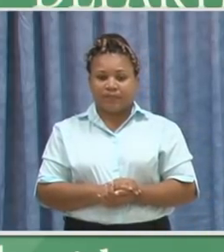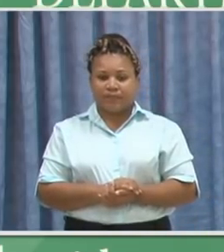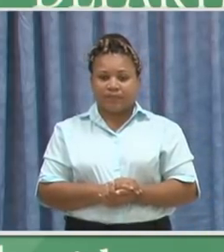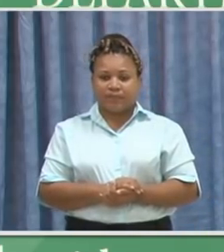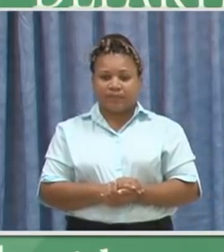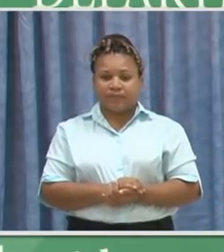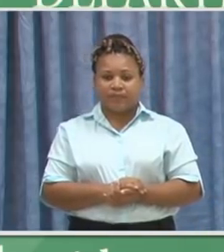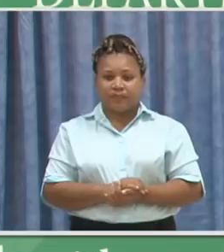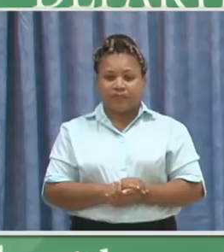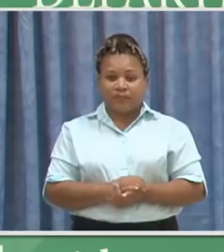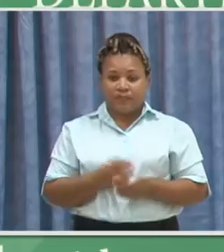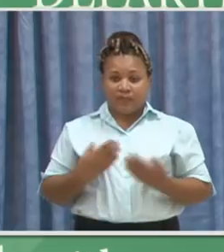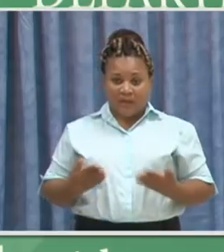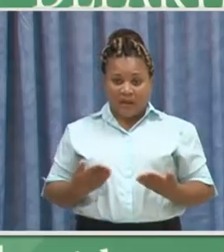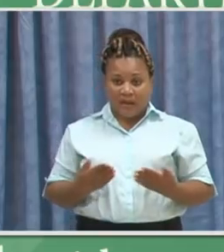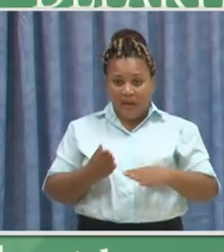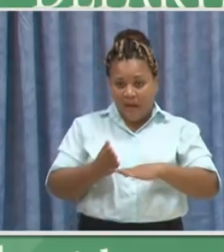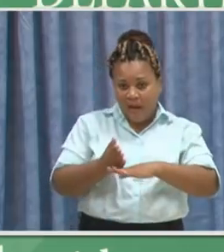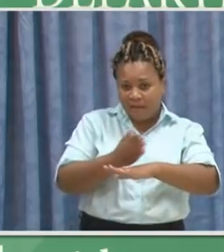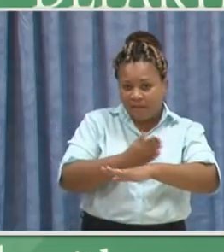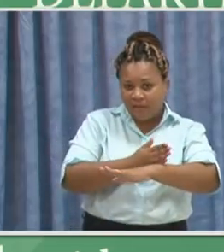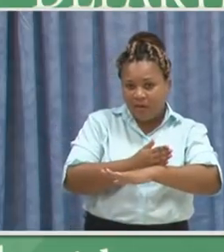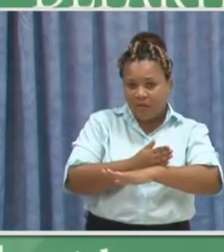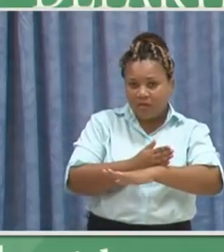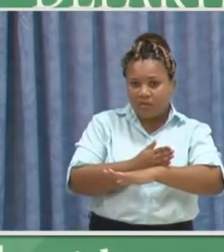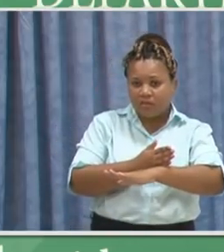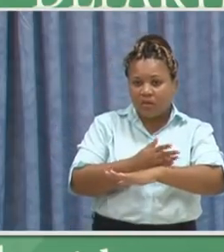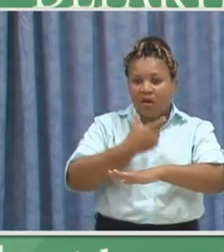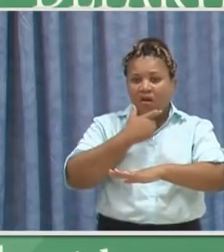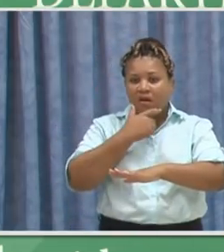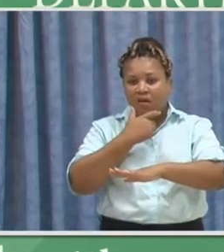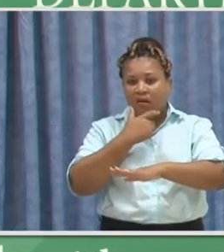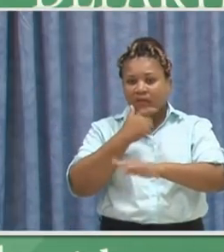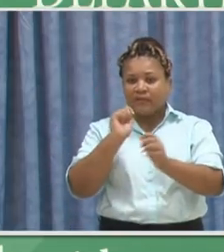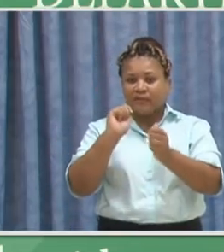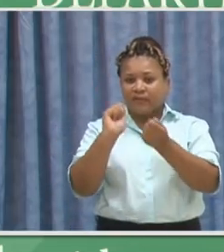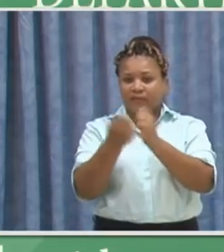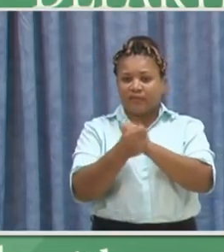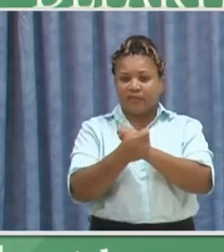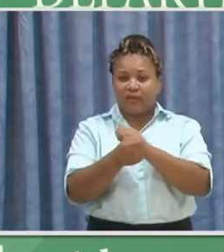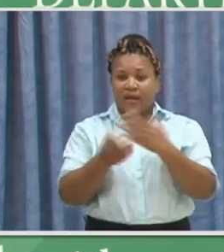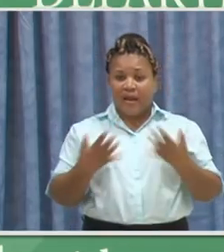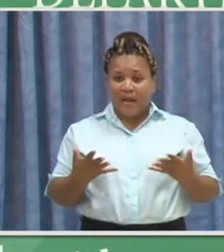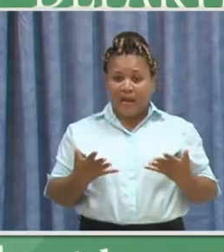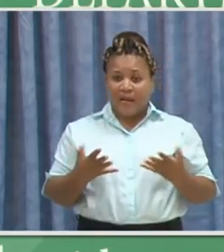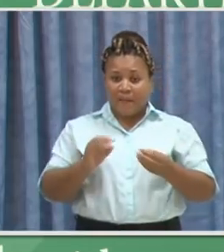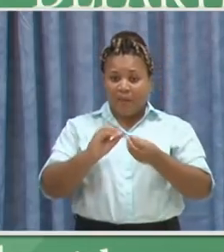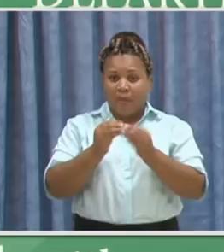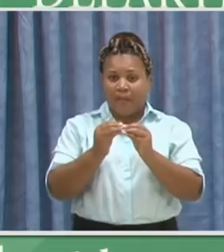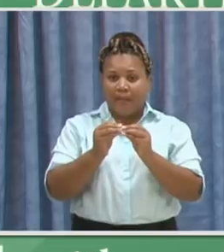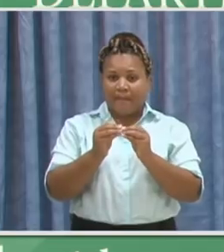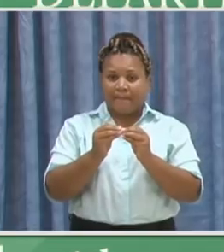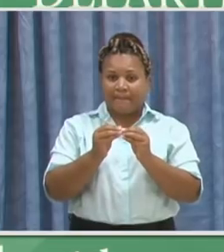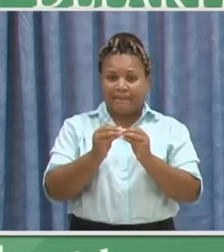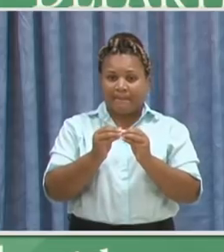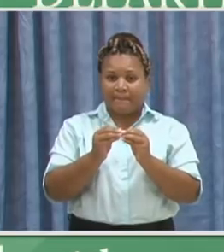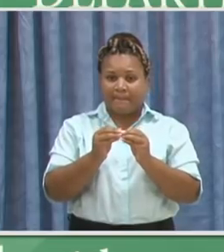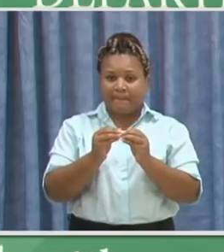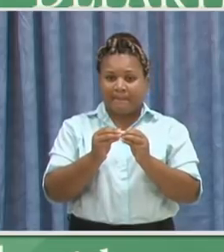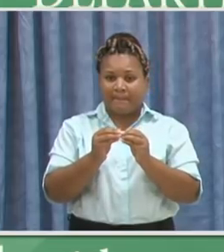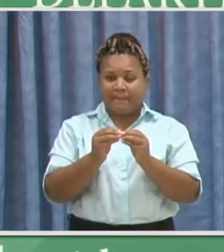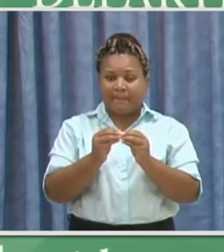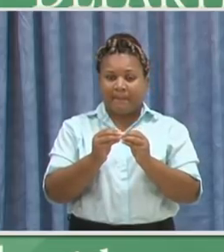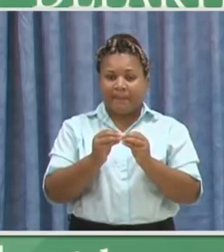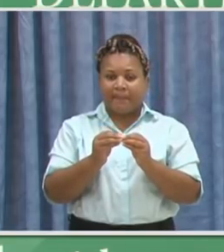levé, notamment si annoncé, j'ai dit passé dans sa press conference, moi j'ai dit qu'il paraît qu'il y en a bonne PC, il y a